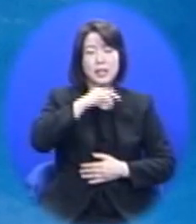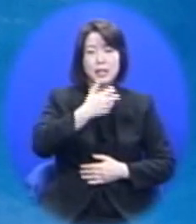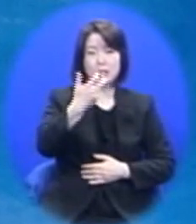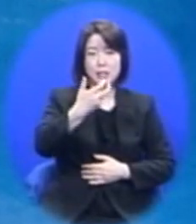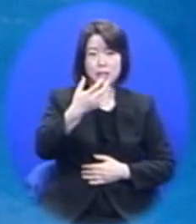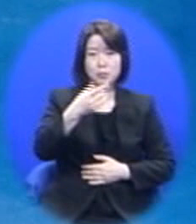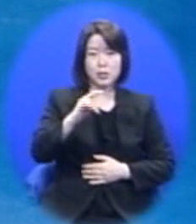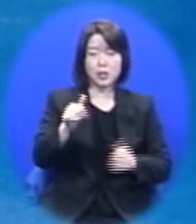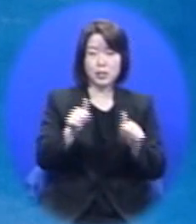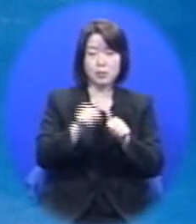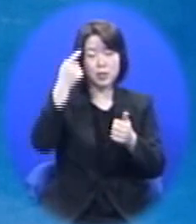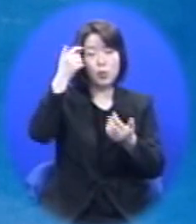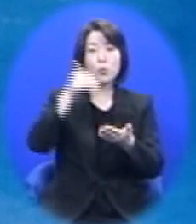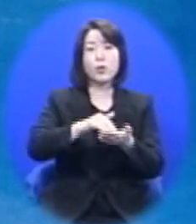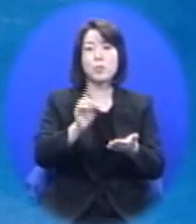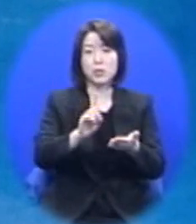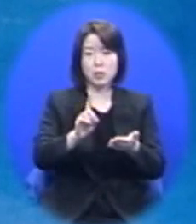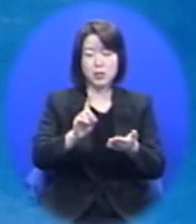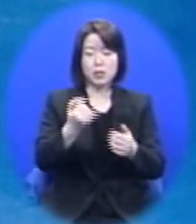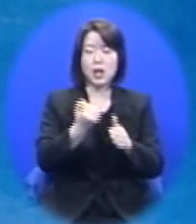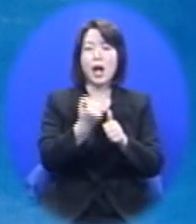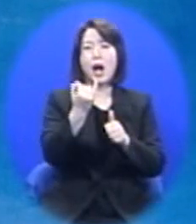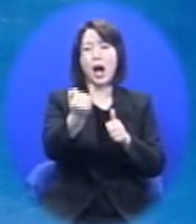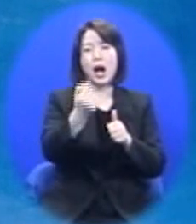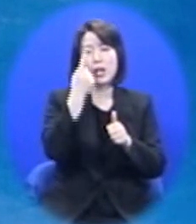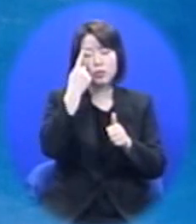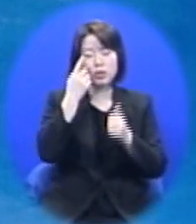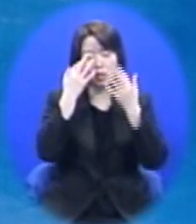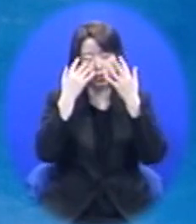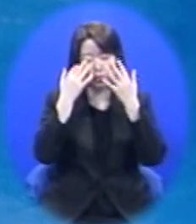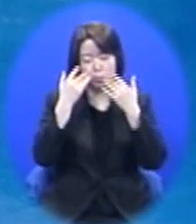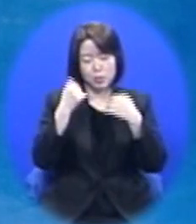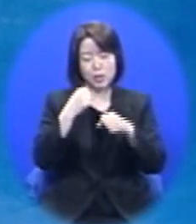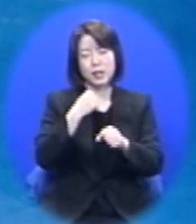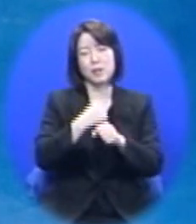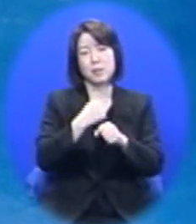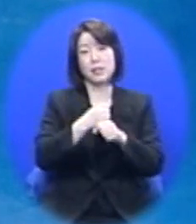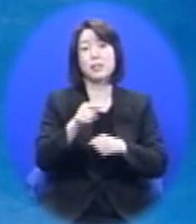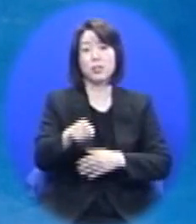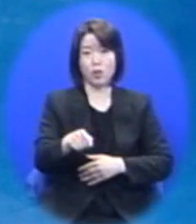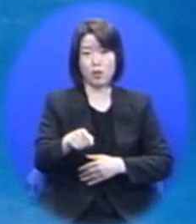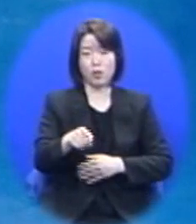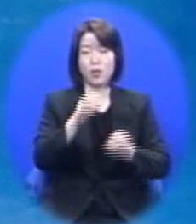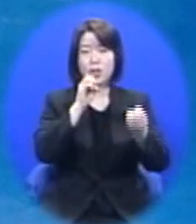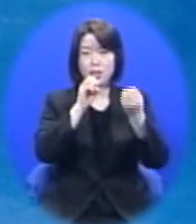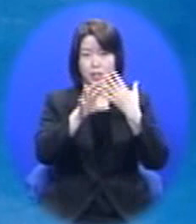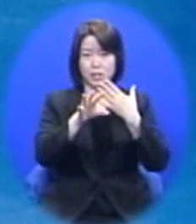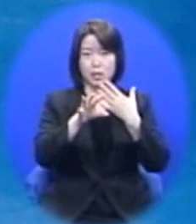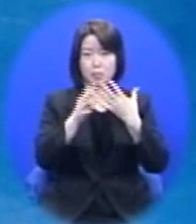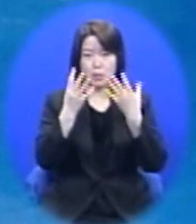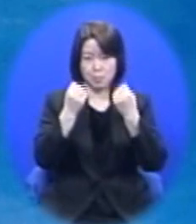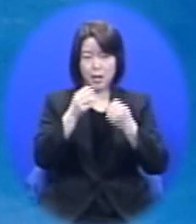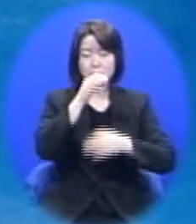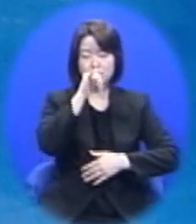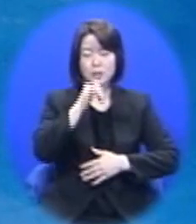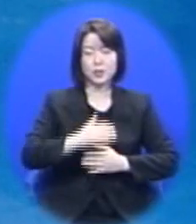후회하는 일은 아내 눈에 눈물 나게 한 것이다, 이렇게 대답이